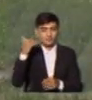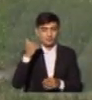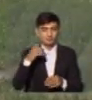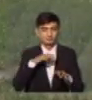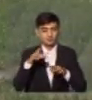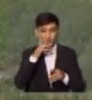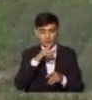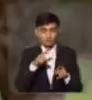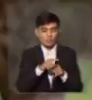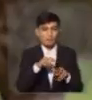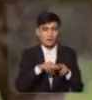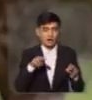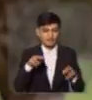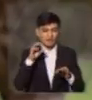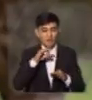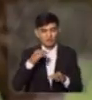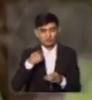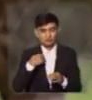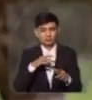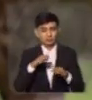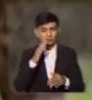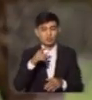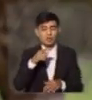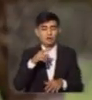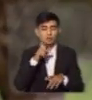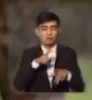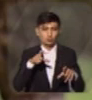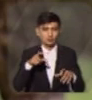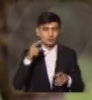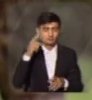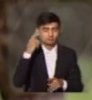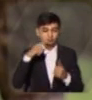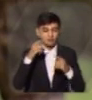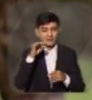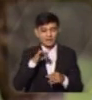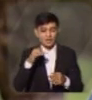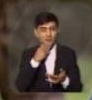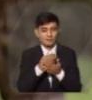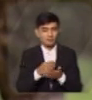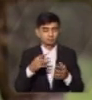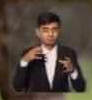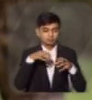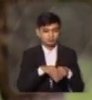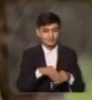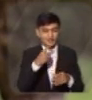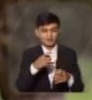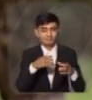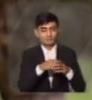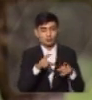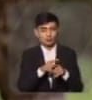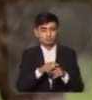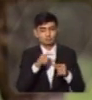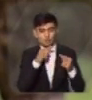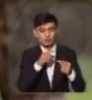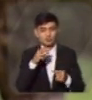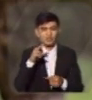жұмыс жасамаққа ниетті. Партия деген бұл адамдар, идеялас адамдар, бір идеяға біріккен адамдар. Осы авторитаризмге күресем деген,